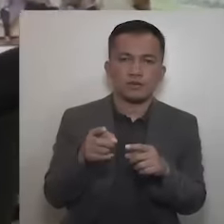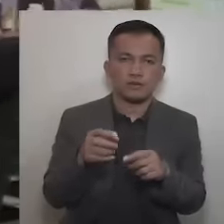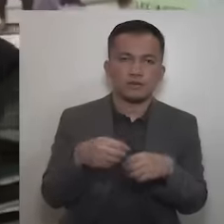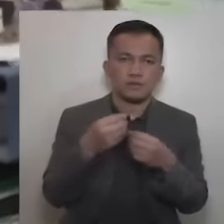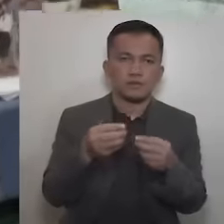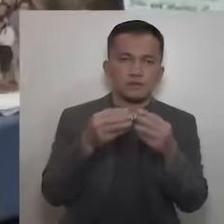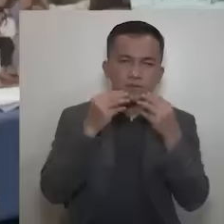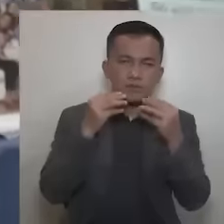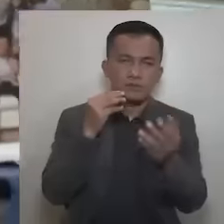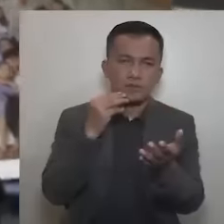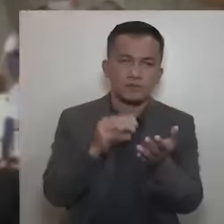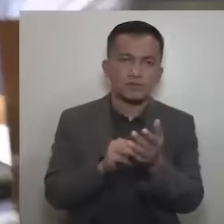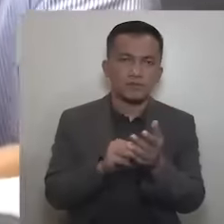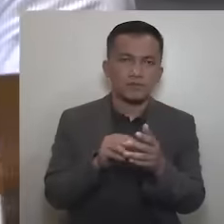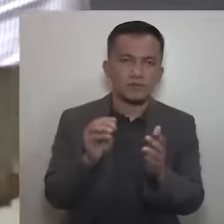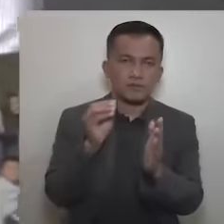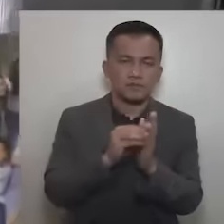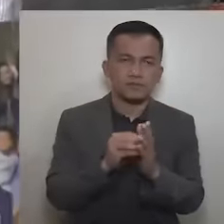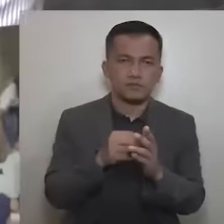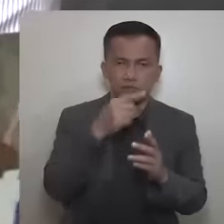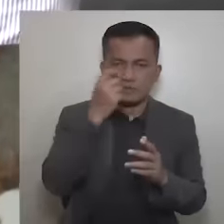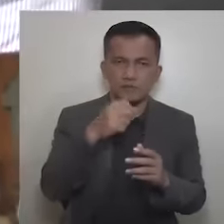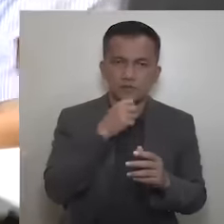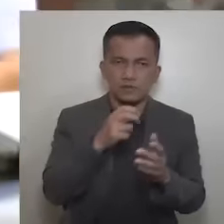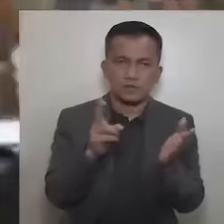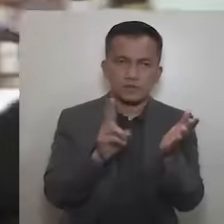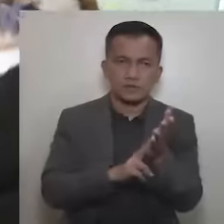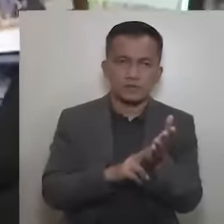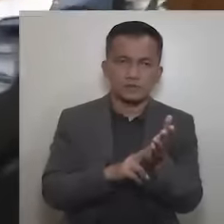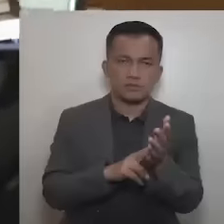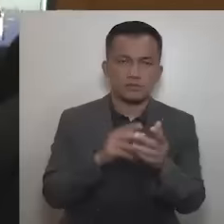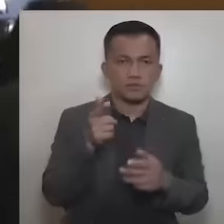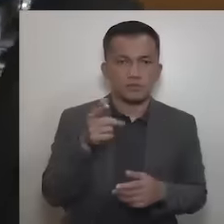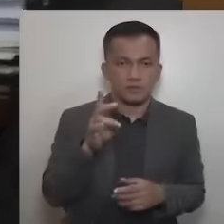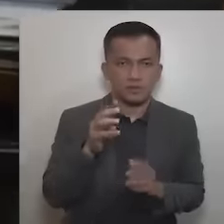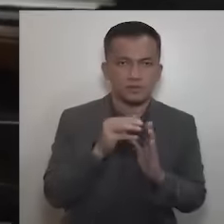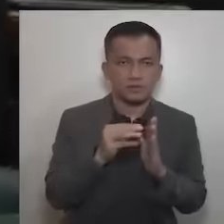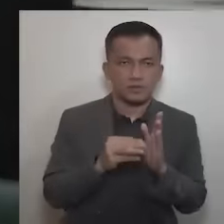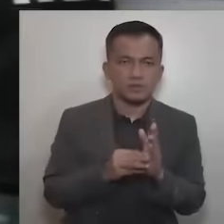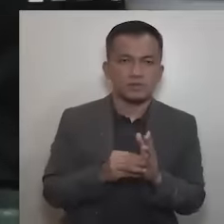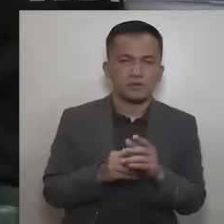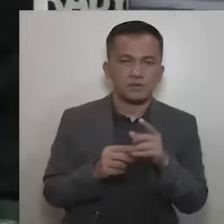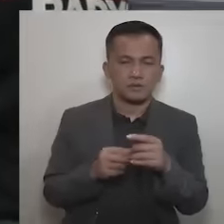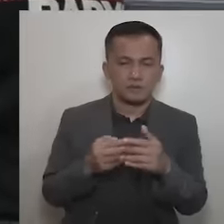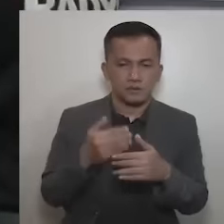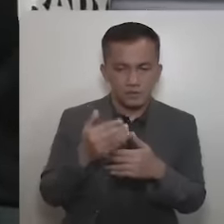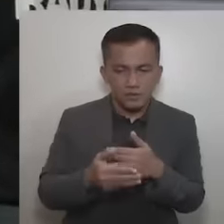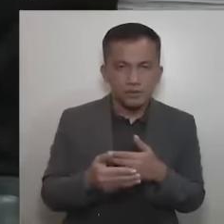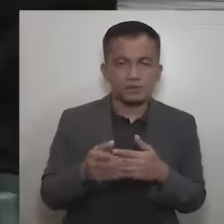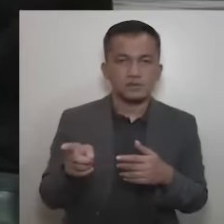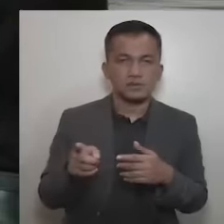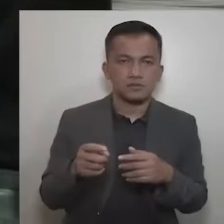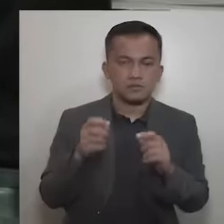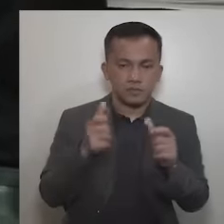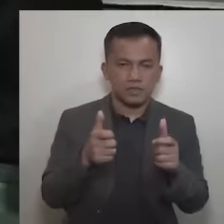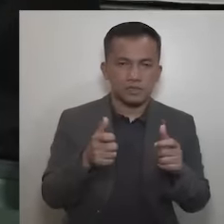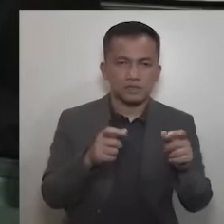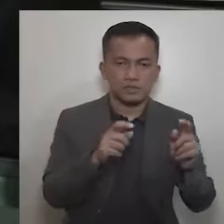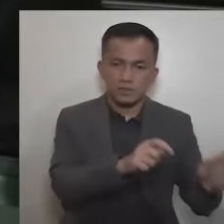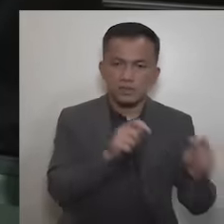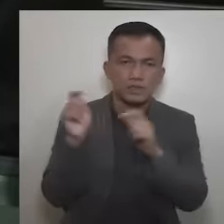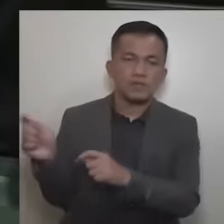siya binigyan ng memo is nakalagay po talaga doon na dahil hindi niya pinirmahan yung 27 million. And then after that, bigla